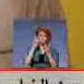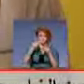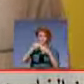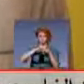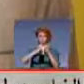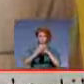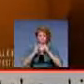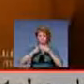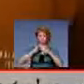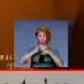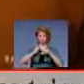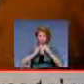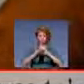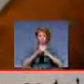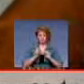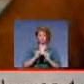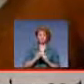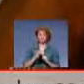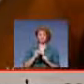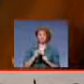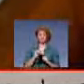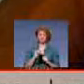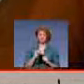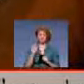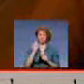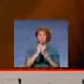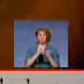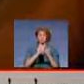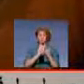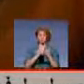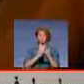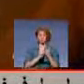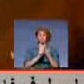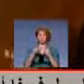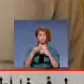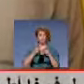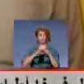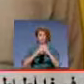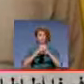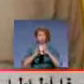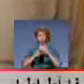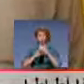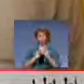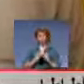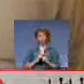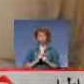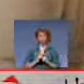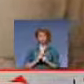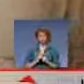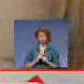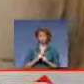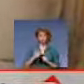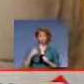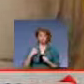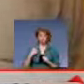موصول عادي موصول عادي بعد كده في كلام تاني برضه طيب الاشخاص حاولت اقراه ما فهمتوش الاشخاص اللي في البيت اللي كان مكتوب اساميهم دول